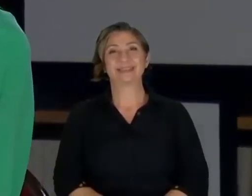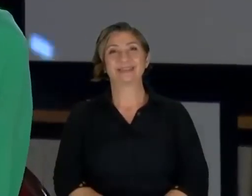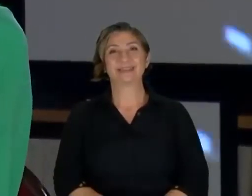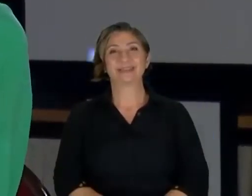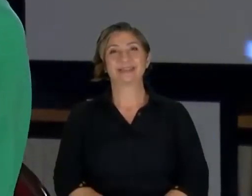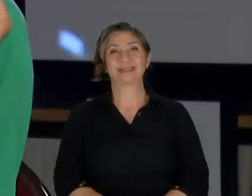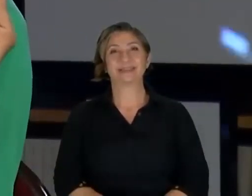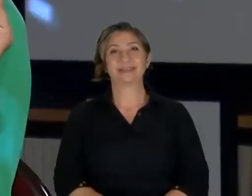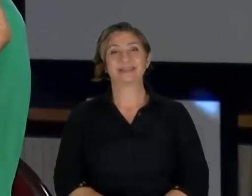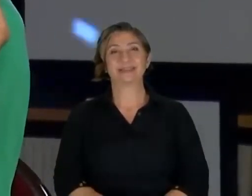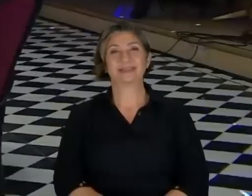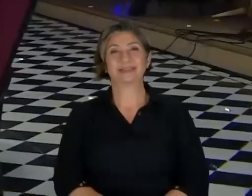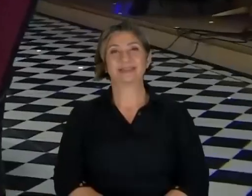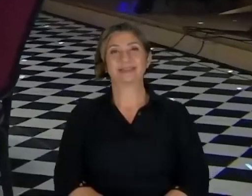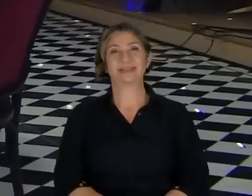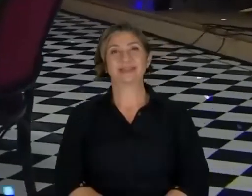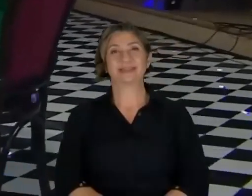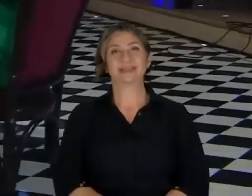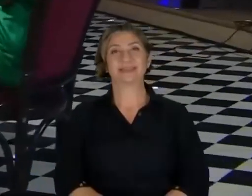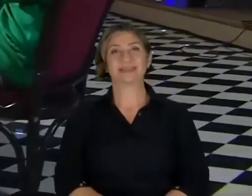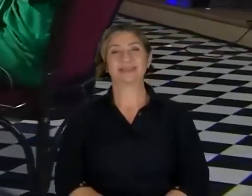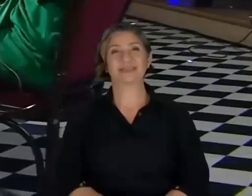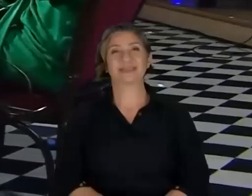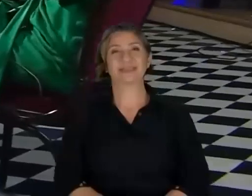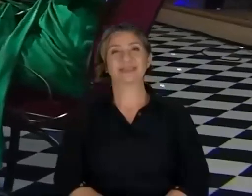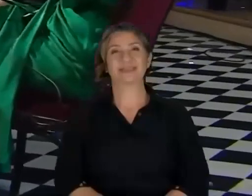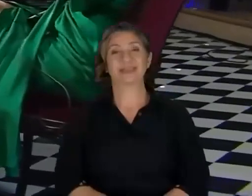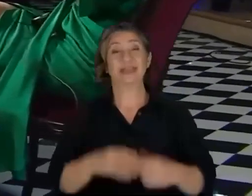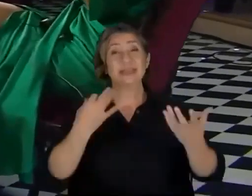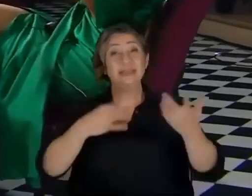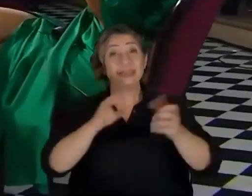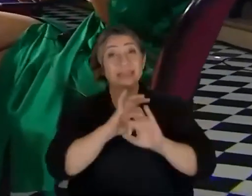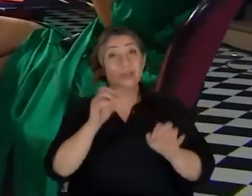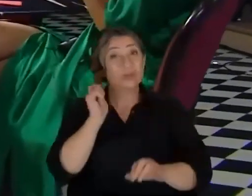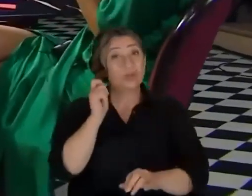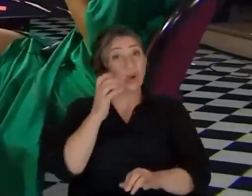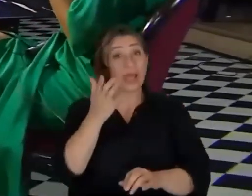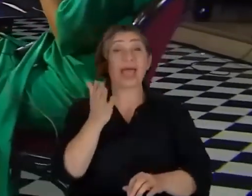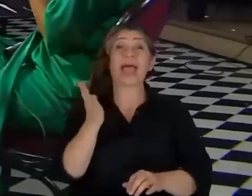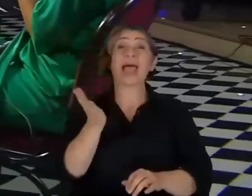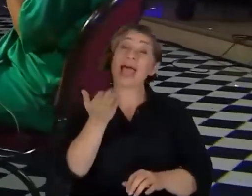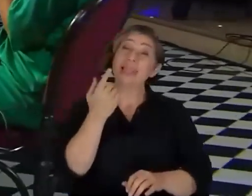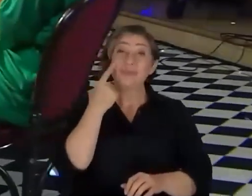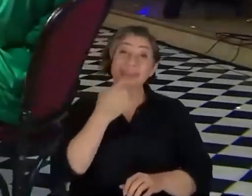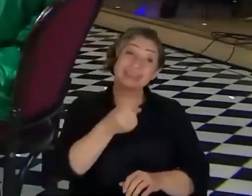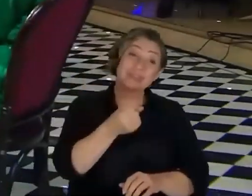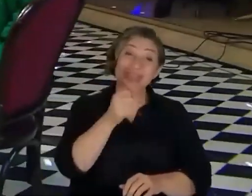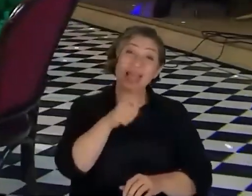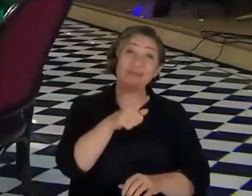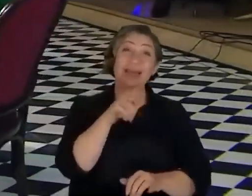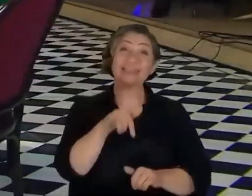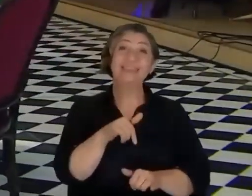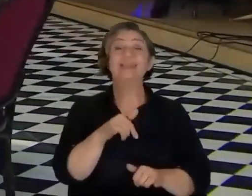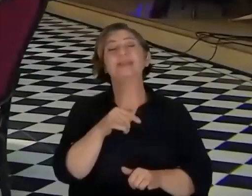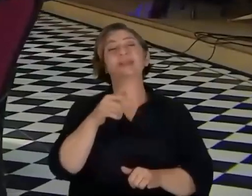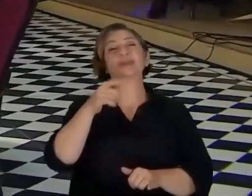extraordinary. E is even more. Çok zor bir şey yapıyor. Bir de evet, enstrümansız söylüyor. De, hadi bakayım, evet, yap sıkıysan. Yok.